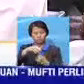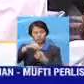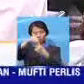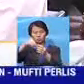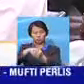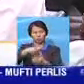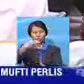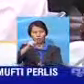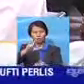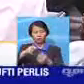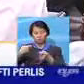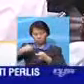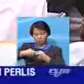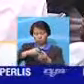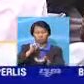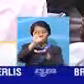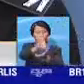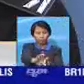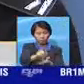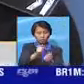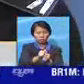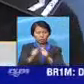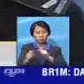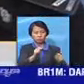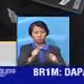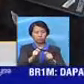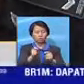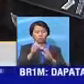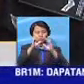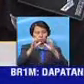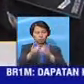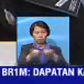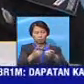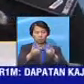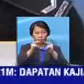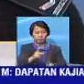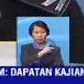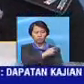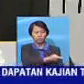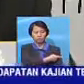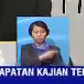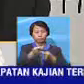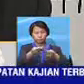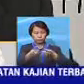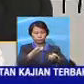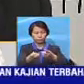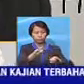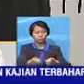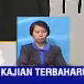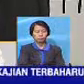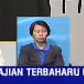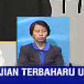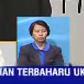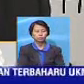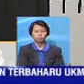dalam perkara yang berkaitan dengan pelaporan dan pelaksanaan tindakan tat tertib oleh pihak berkuasa tata tertib tentang peruntukan